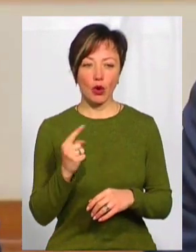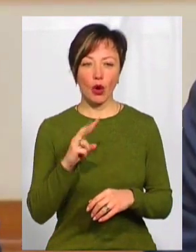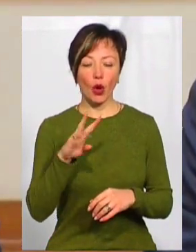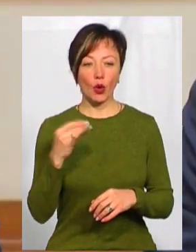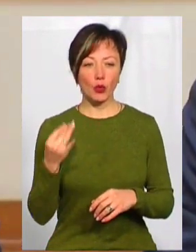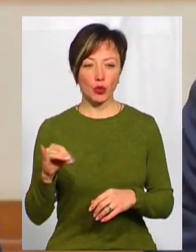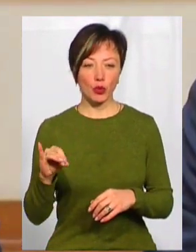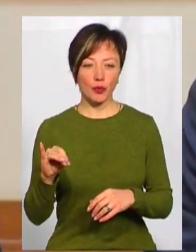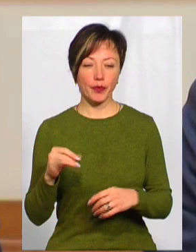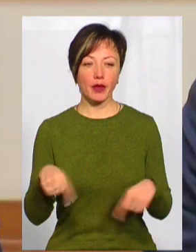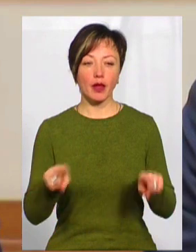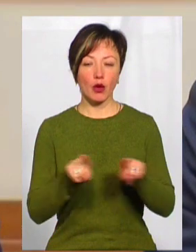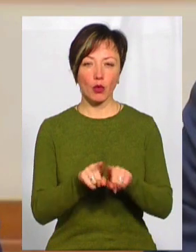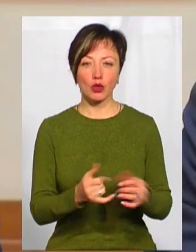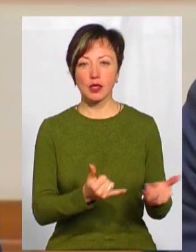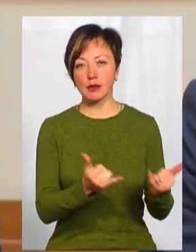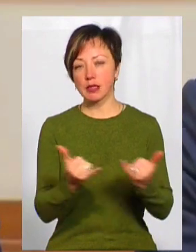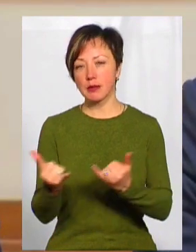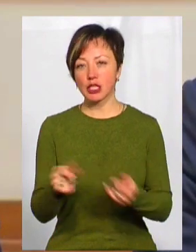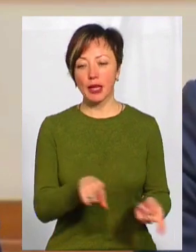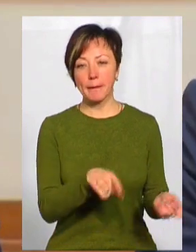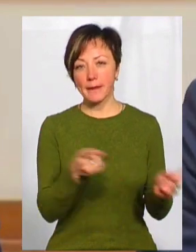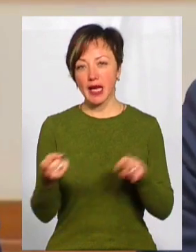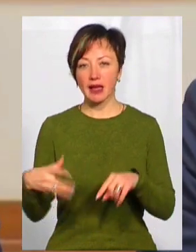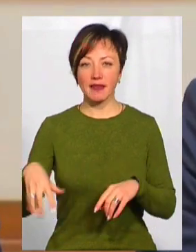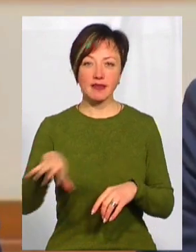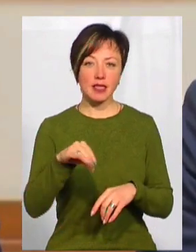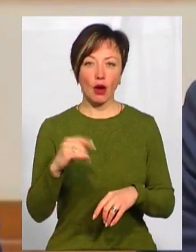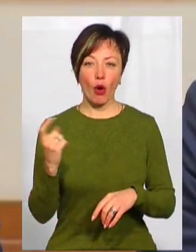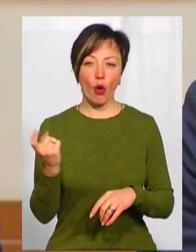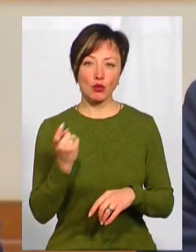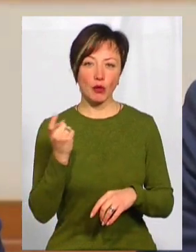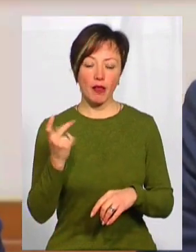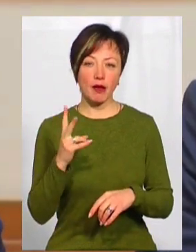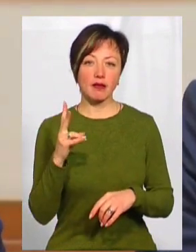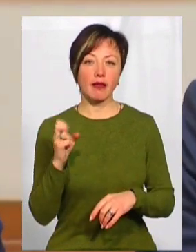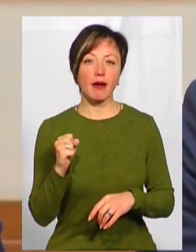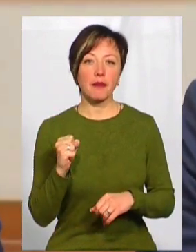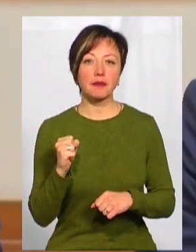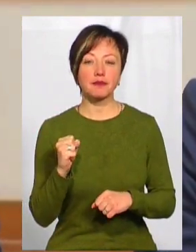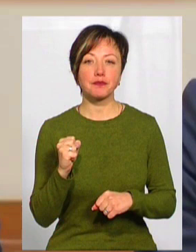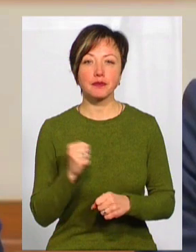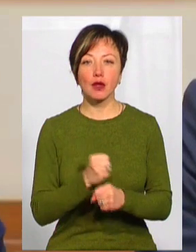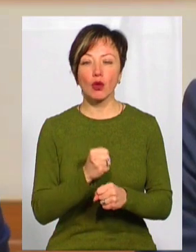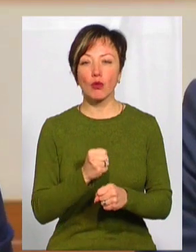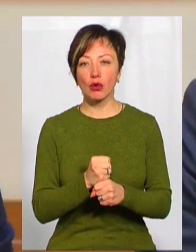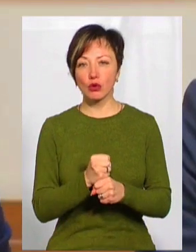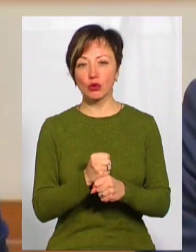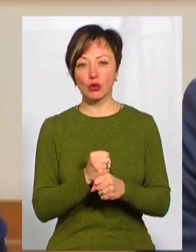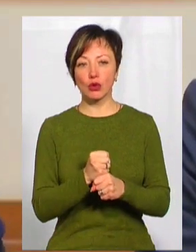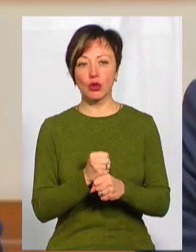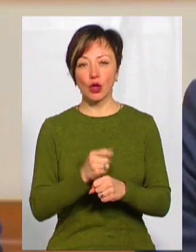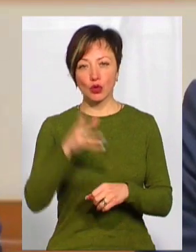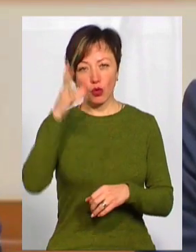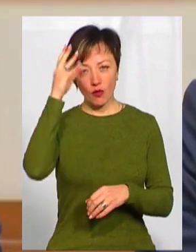до 1 лютого також забезпечити перехід всіх господарств на роботу з